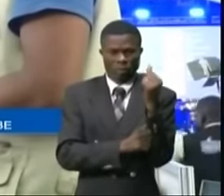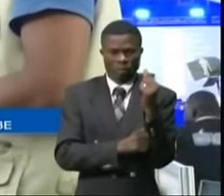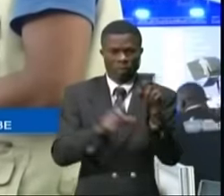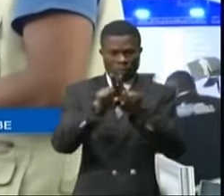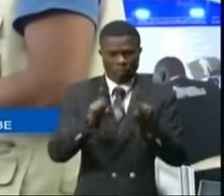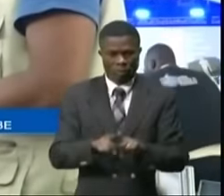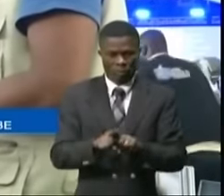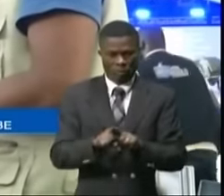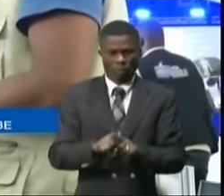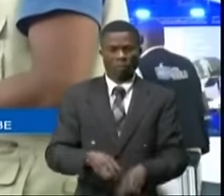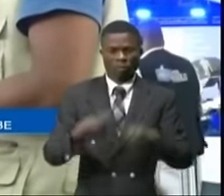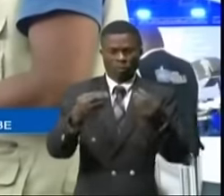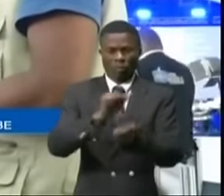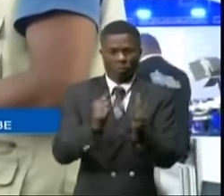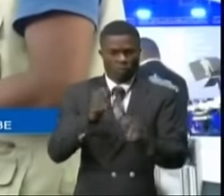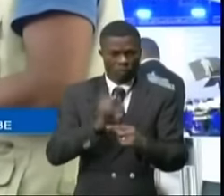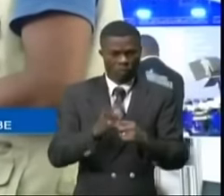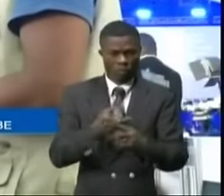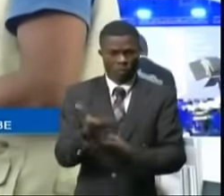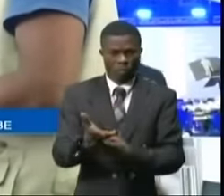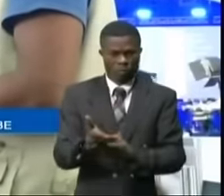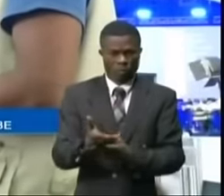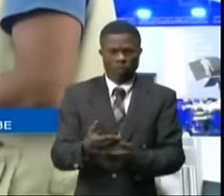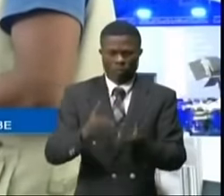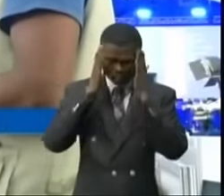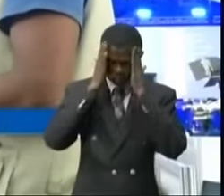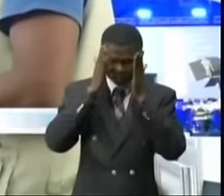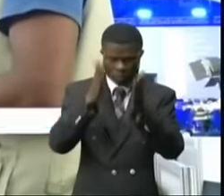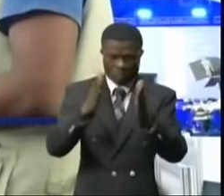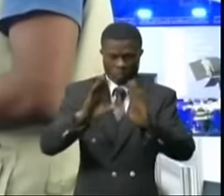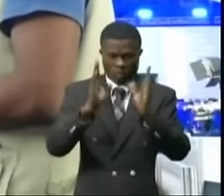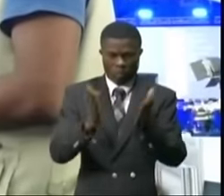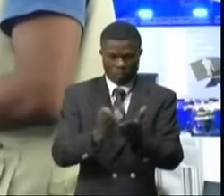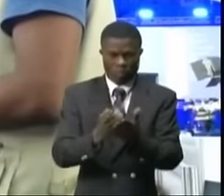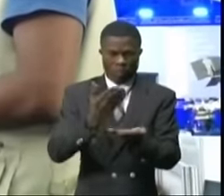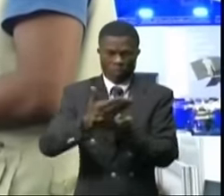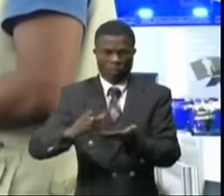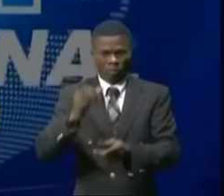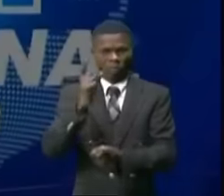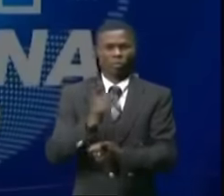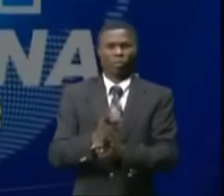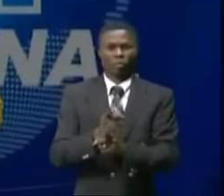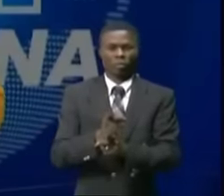et c'est ce qui nous met dans cette situation. Mais nous devons garder toute chose à sa proportion.